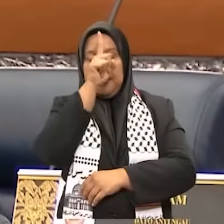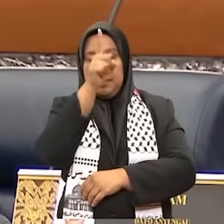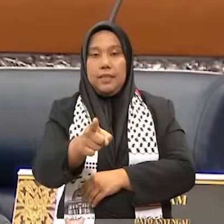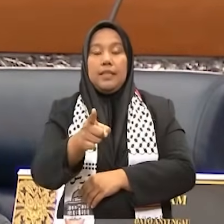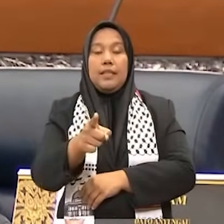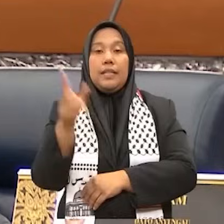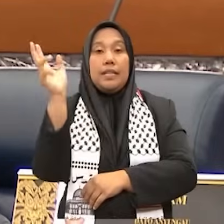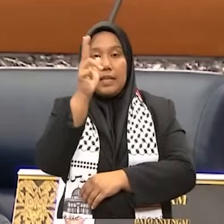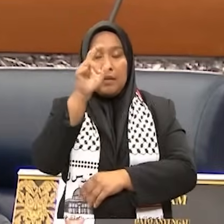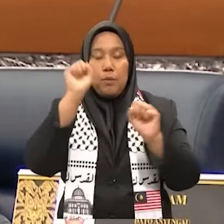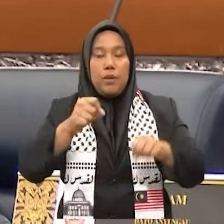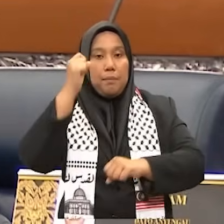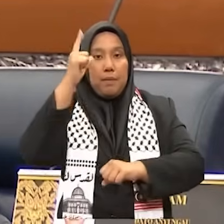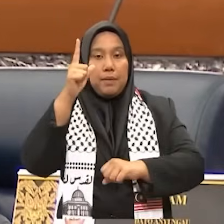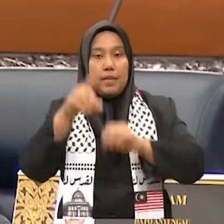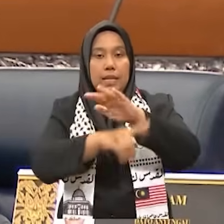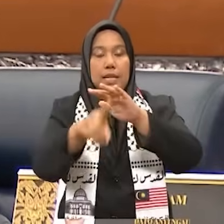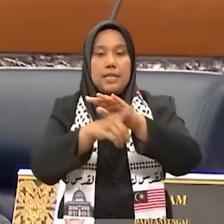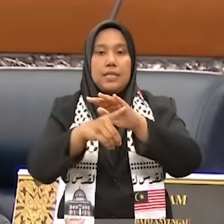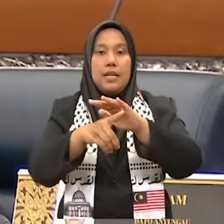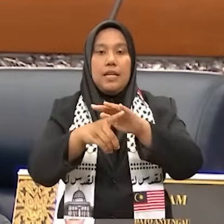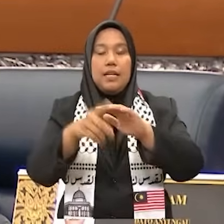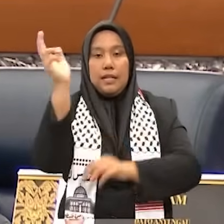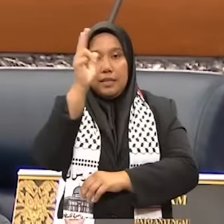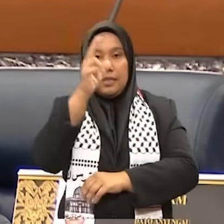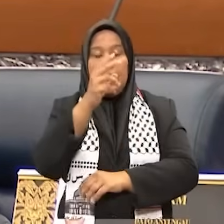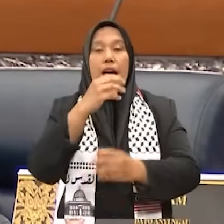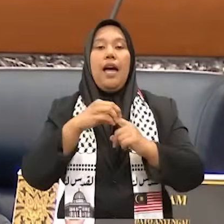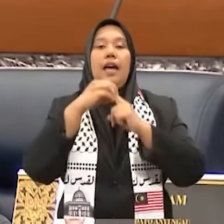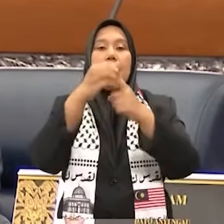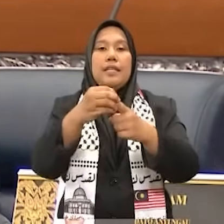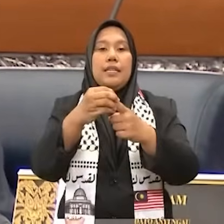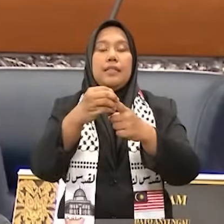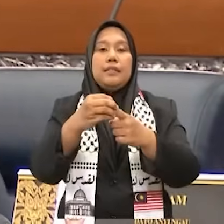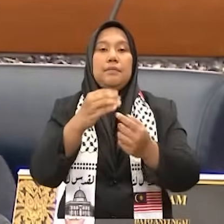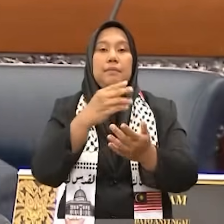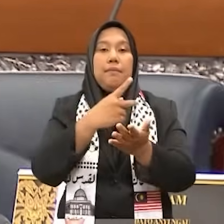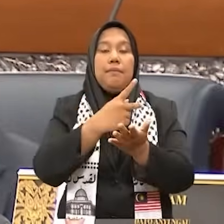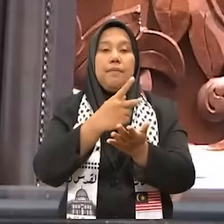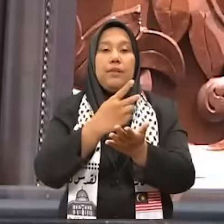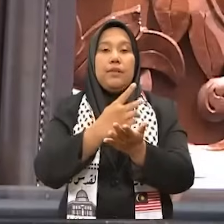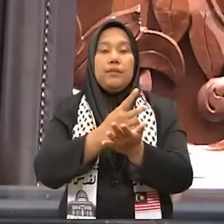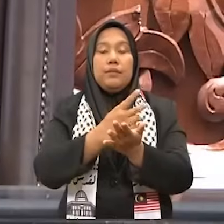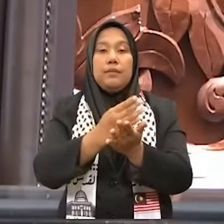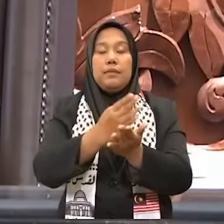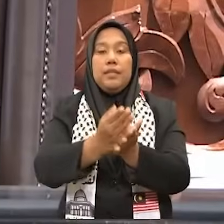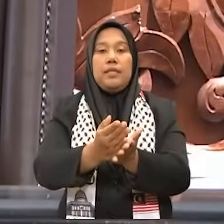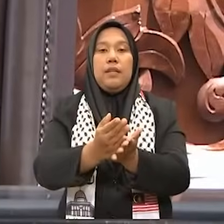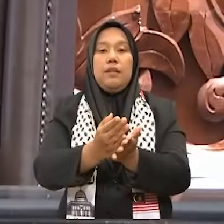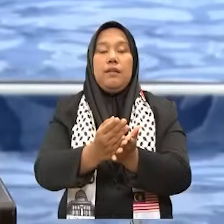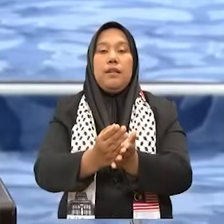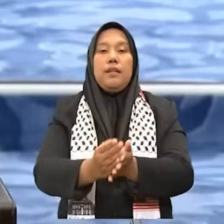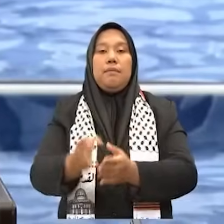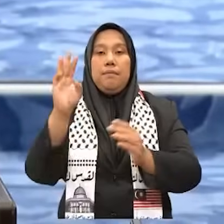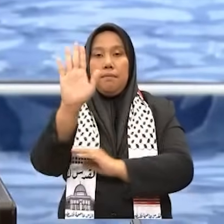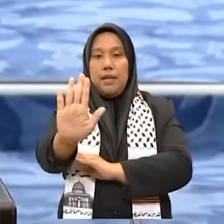memahami dasar kerajaan khususnya ekonomi madani dan belanjawan madani. Terima kasih. Sila Perdana Menteri. Dan sini